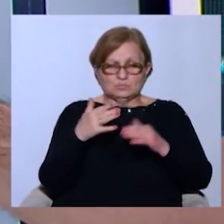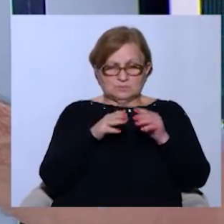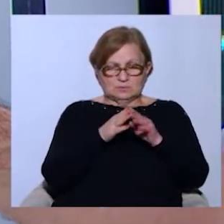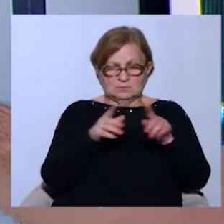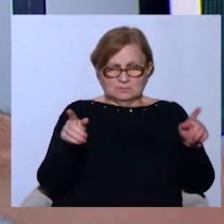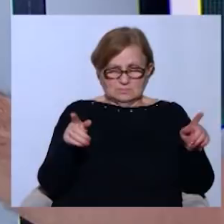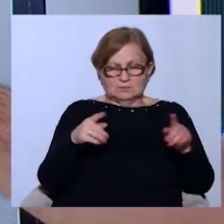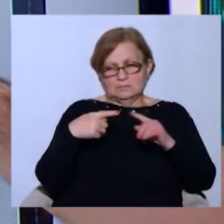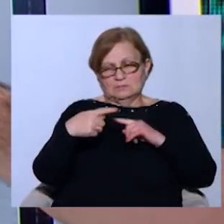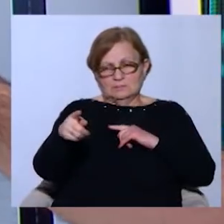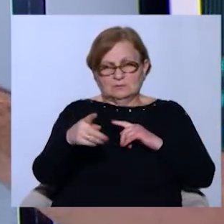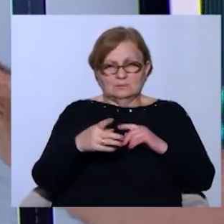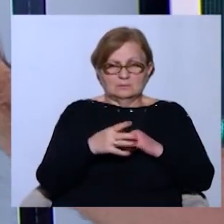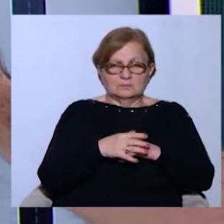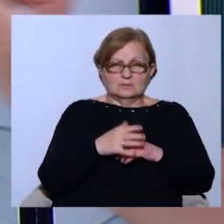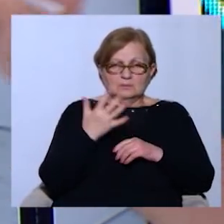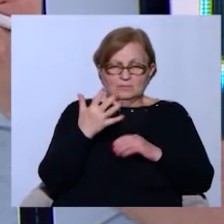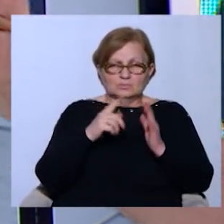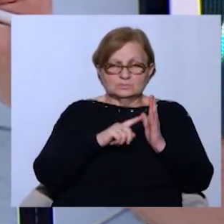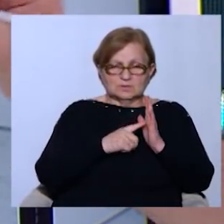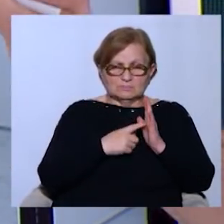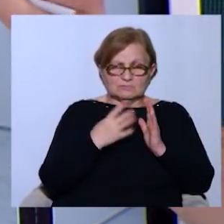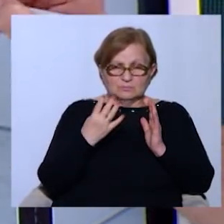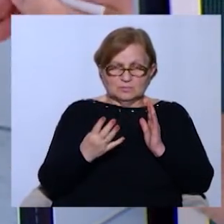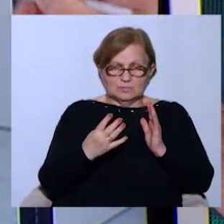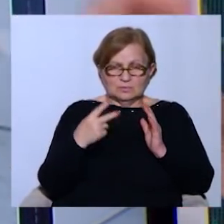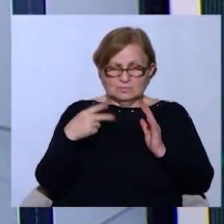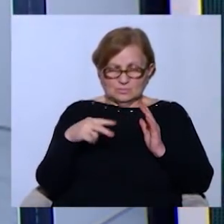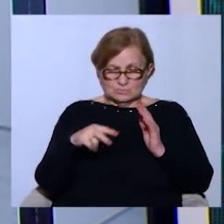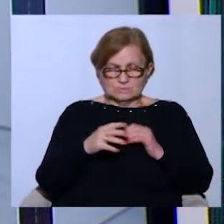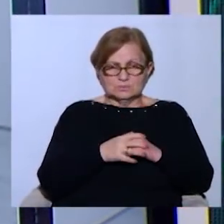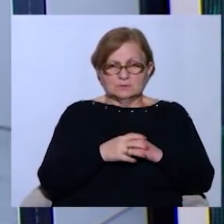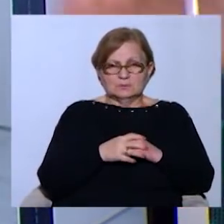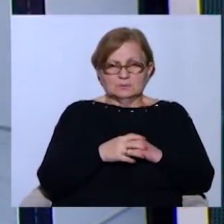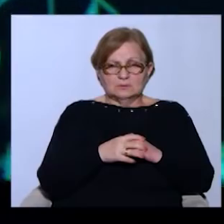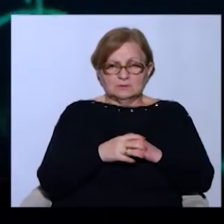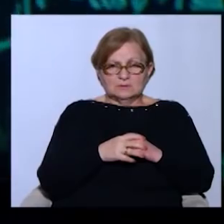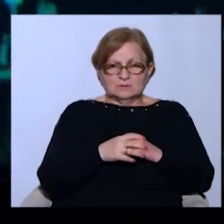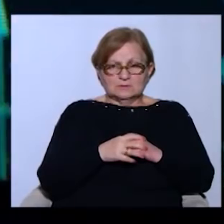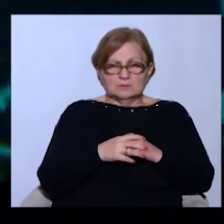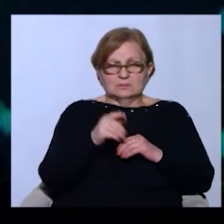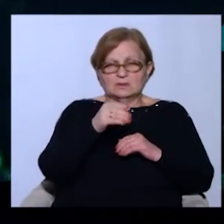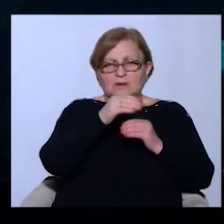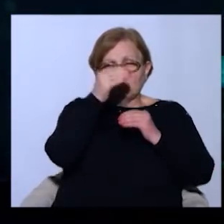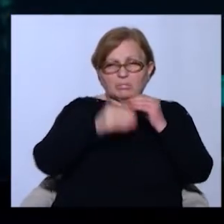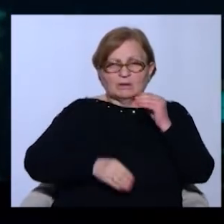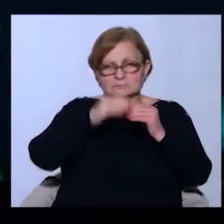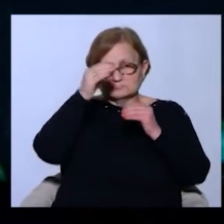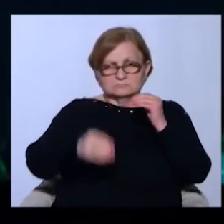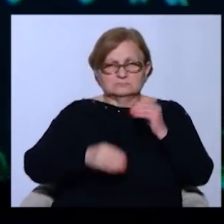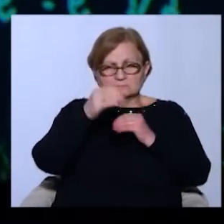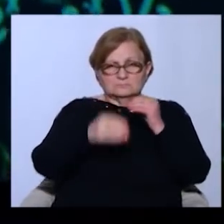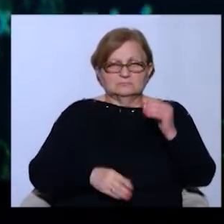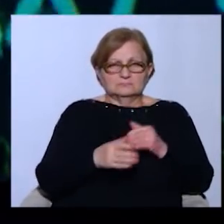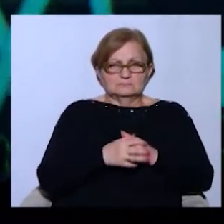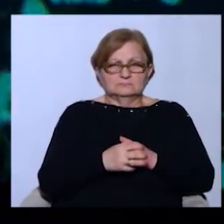იგი 5 აღებული 4-ჯერ, ეს გახლავთ 20 და ასეთი ფენა რამდენია, ესეც